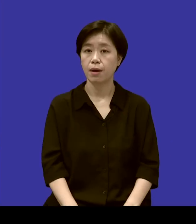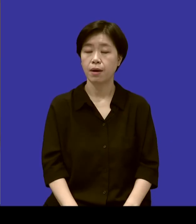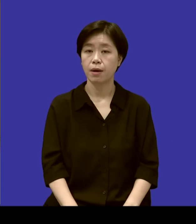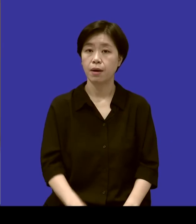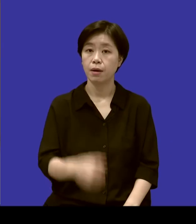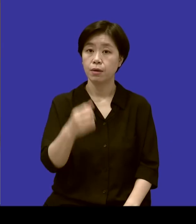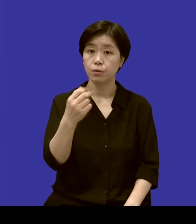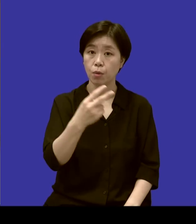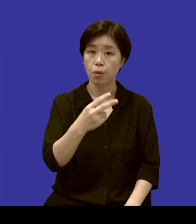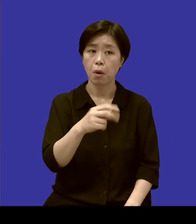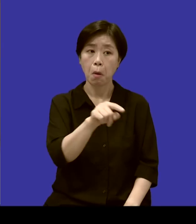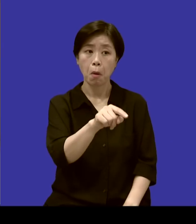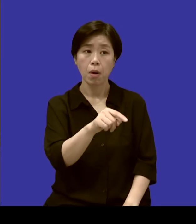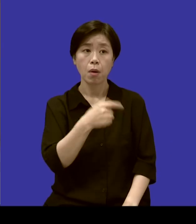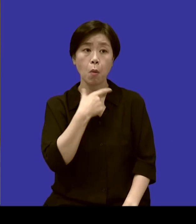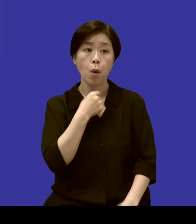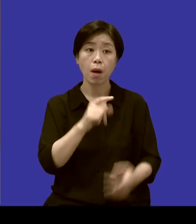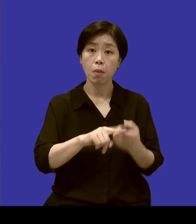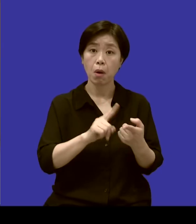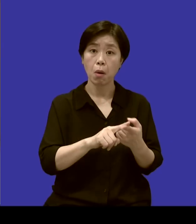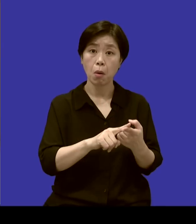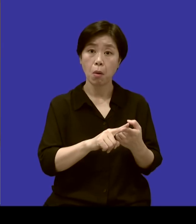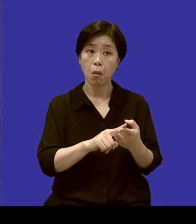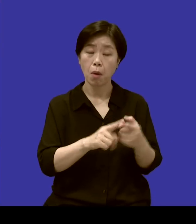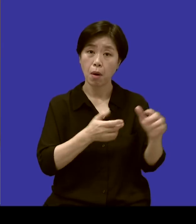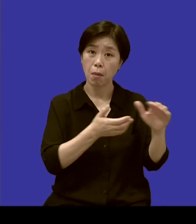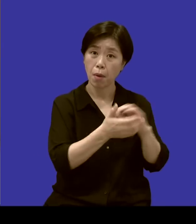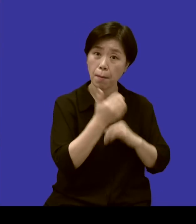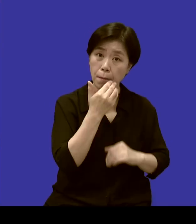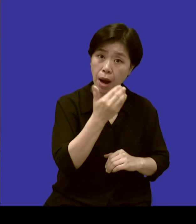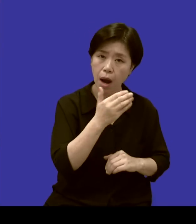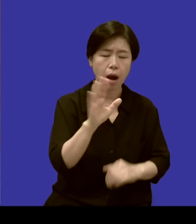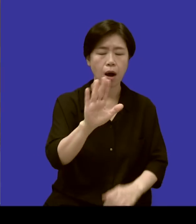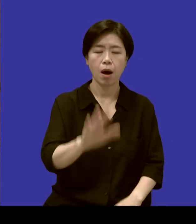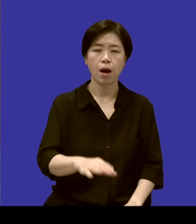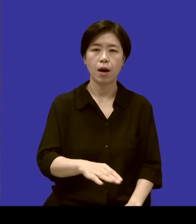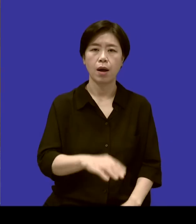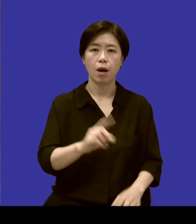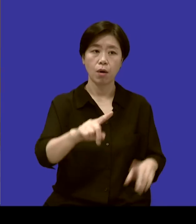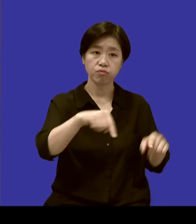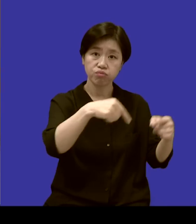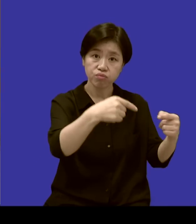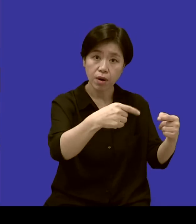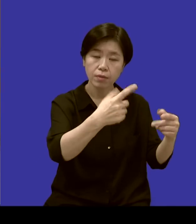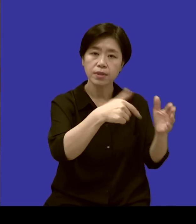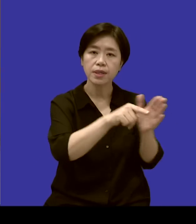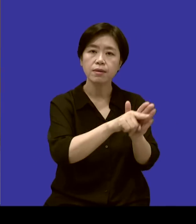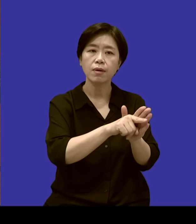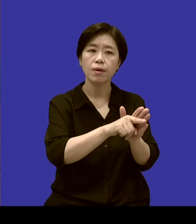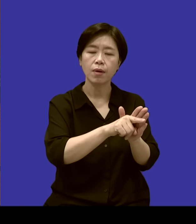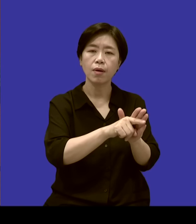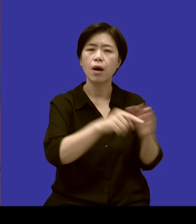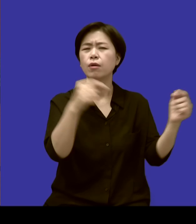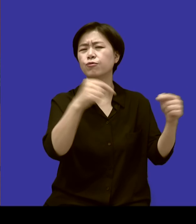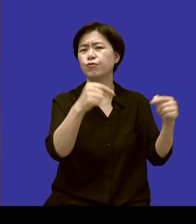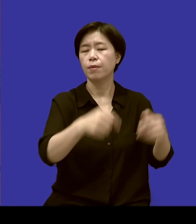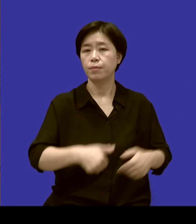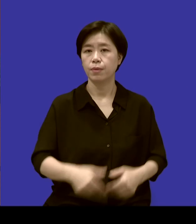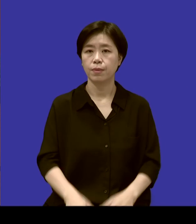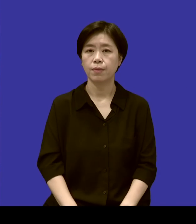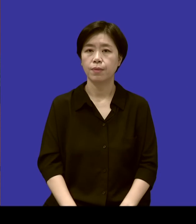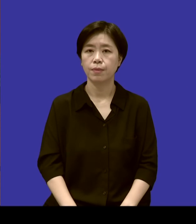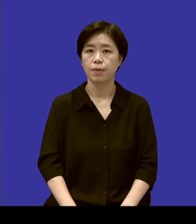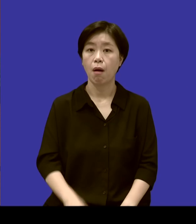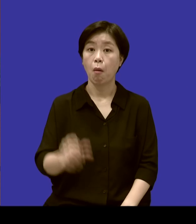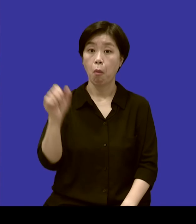시설도 좋고 근데 가고 싶다고 가지는 게 아니라 면접을 통과해야 된대요. 그래서 그거 지원하는 사람들이 굉장히